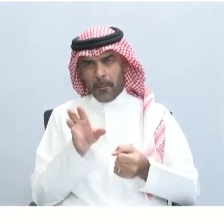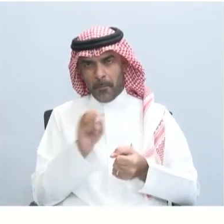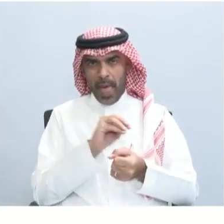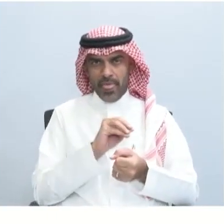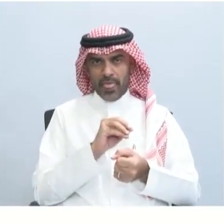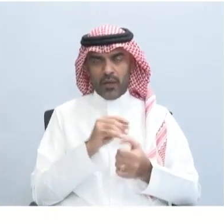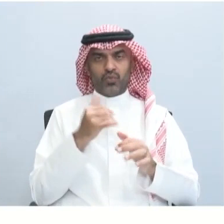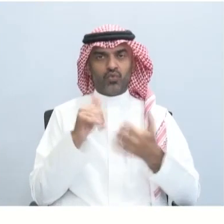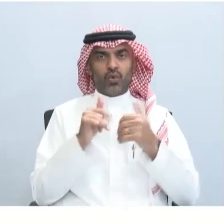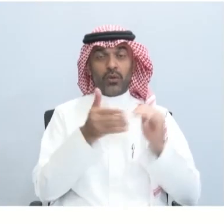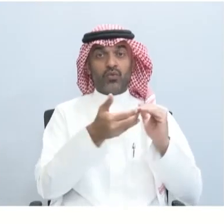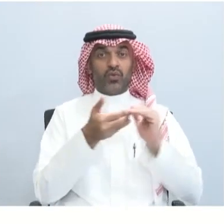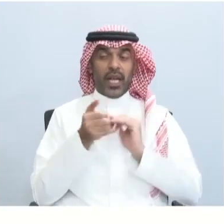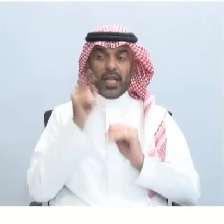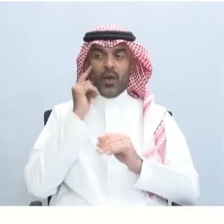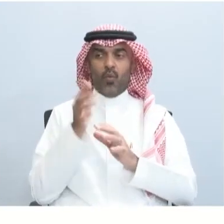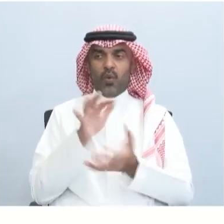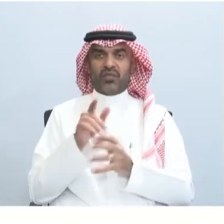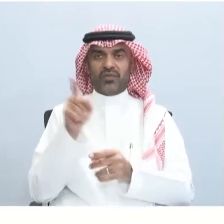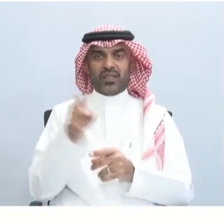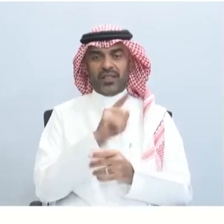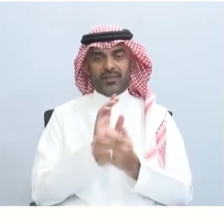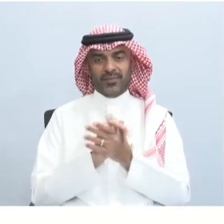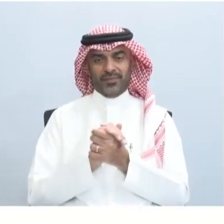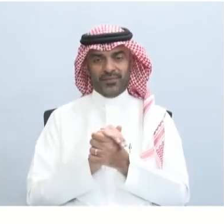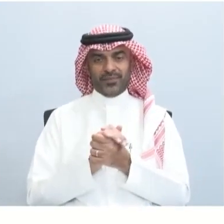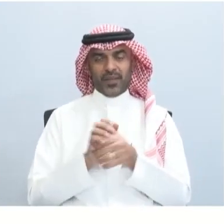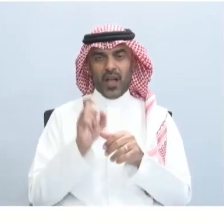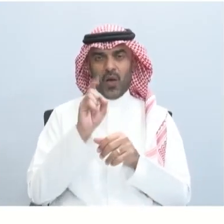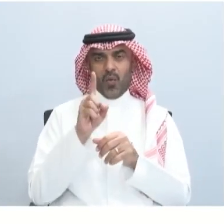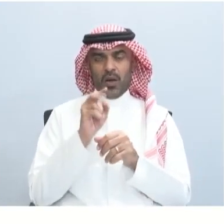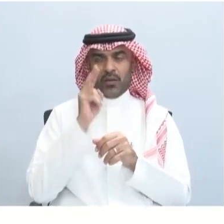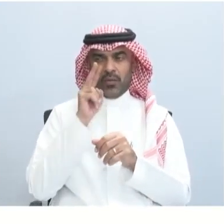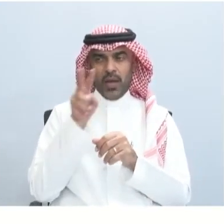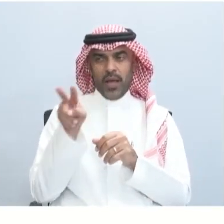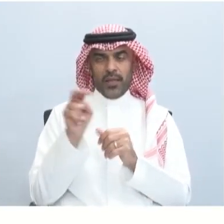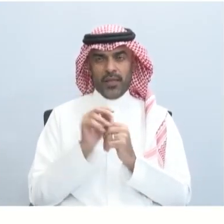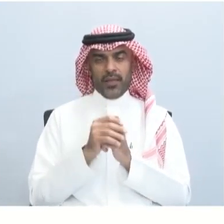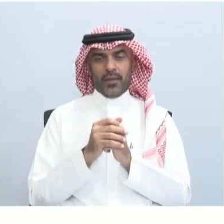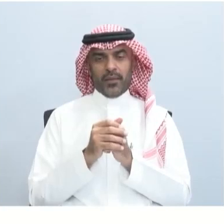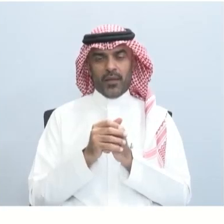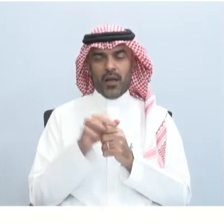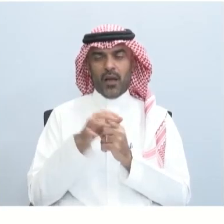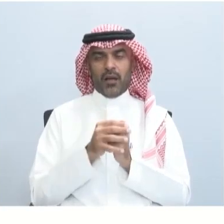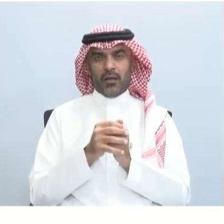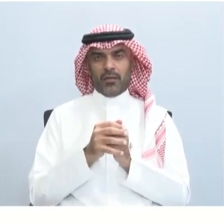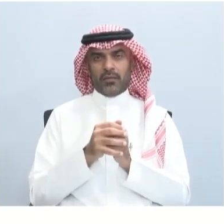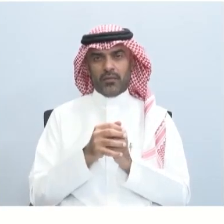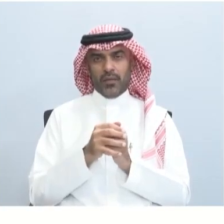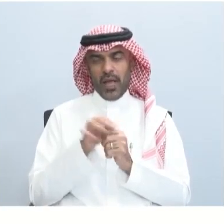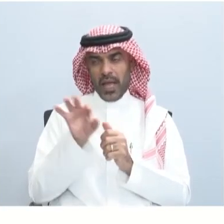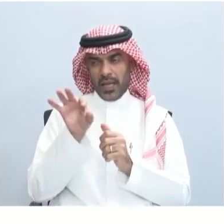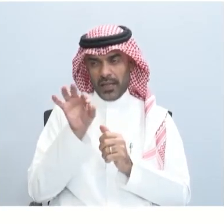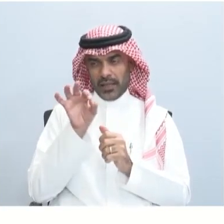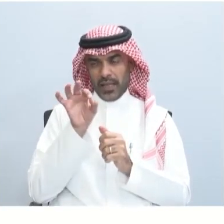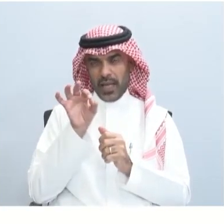تساعدنا على وصف الاشياء اولا الاحظ اختار احد الاجسام الموجوده